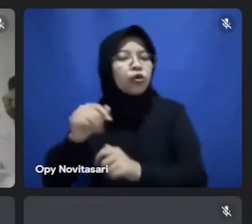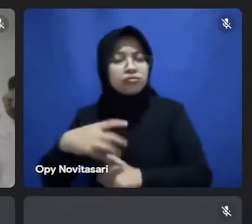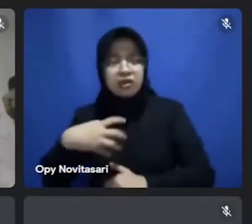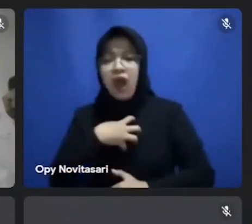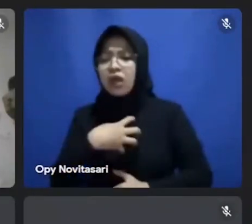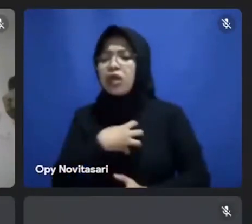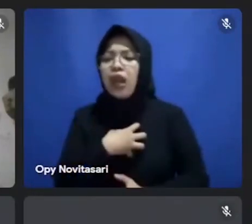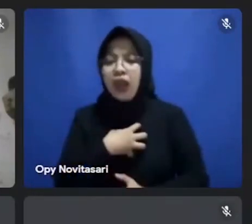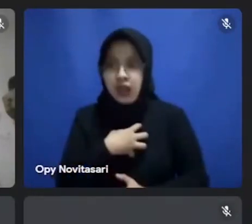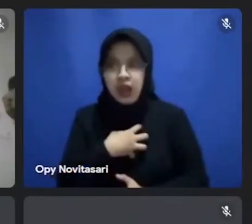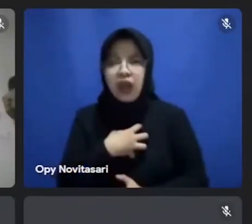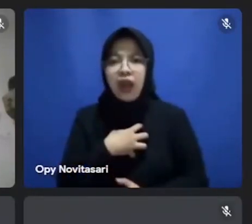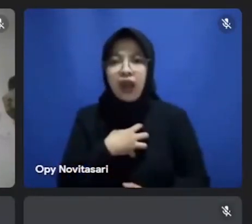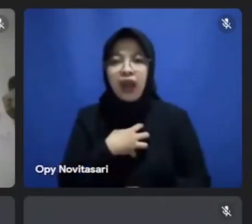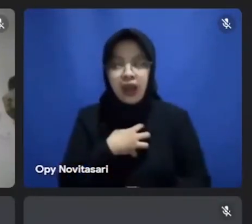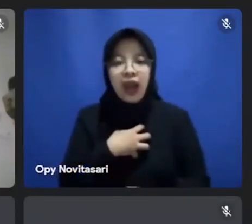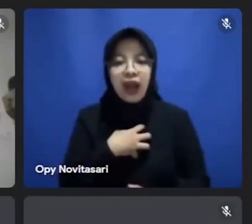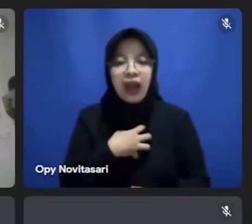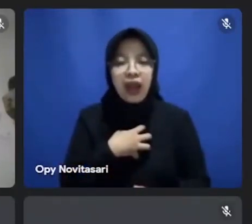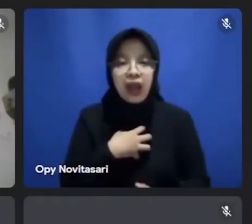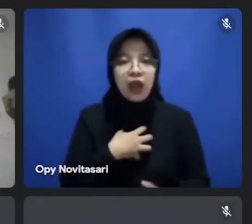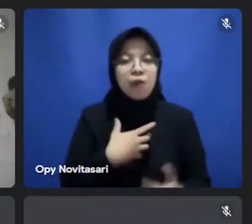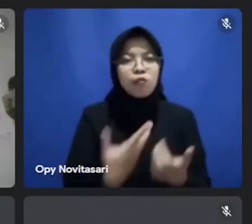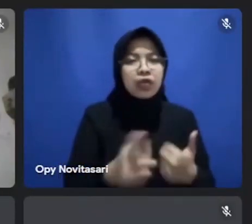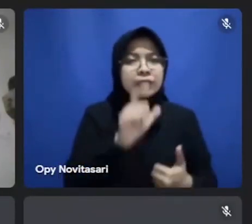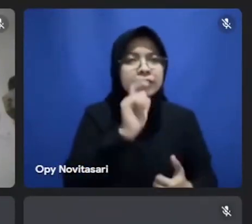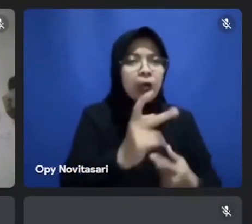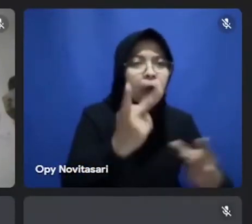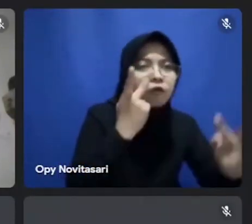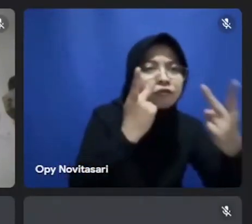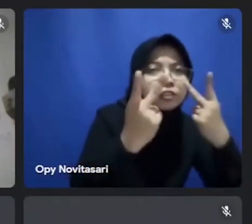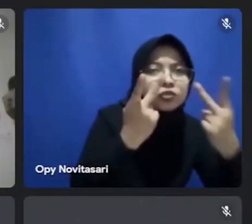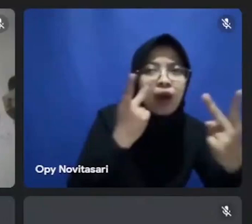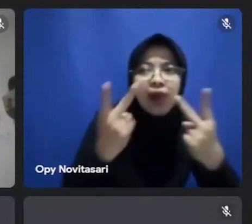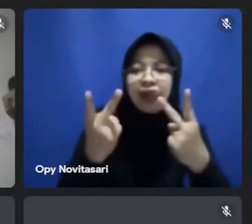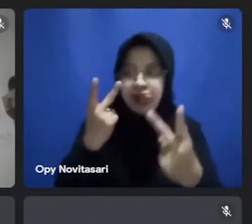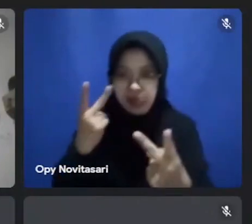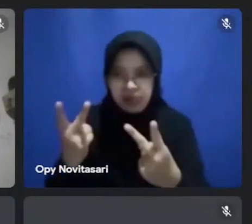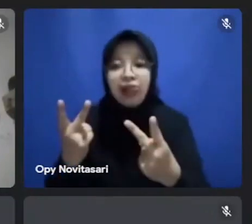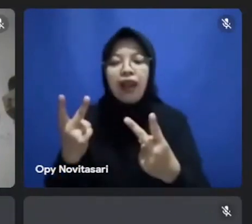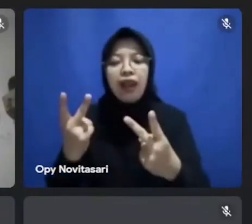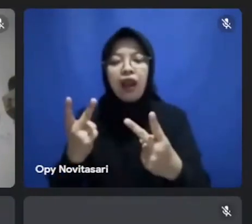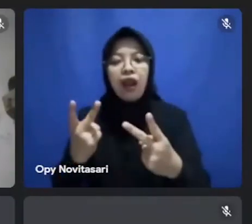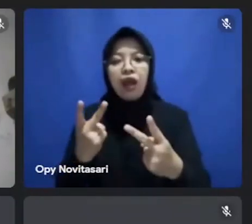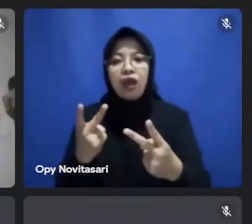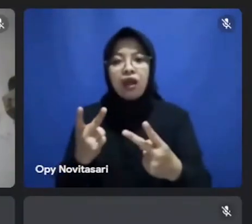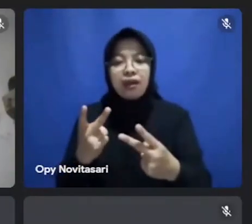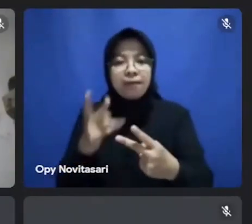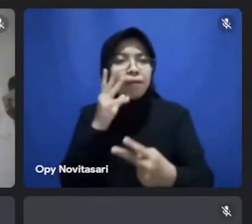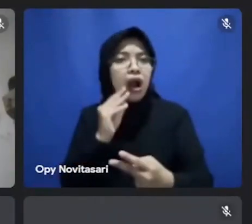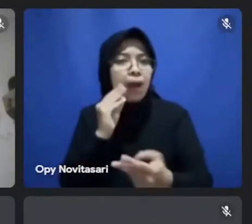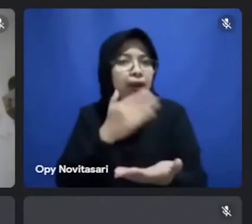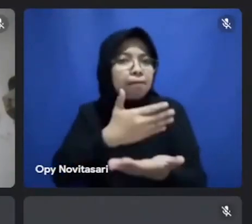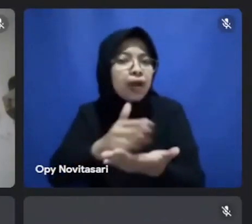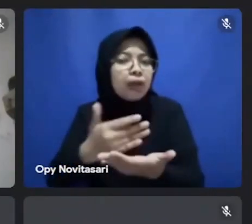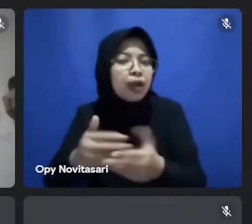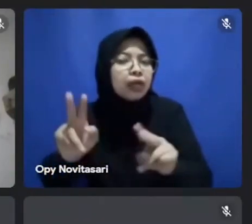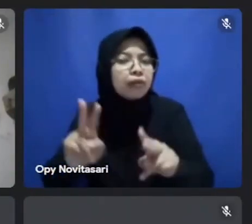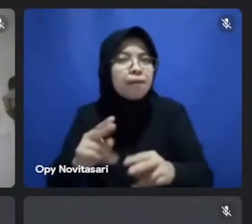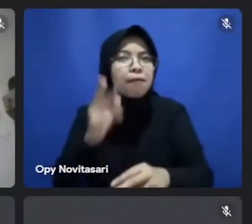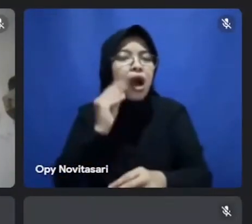meyakini bahwa hanya dengan Visual kita bisa membagikan pengalaman